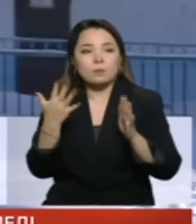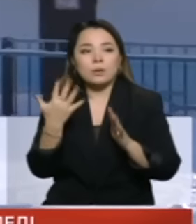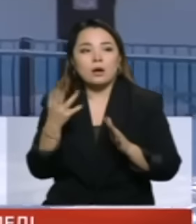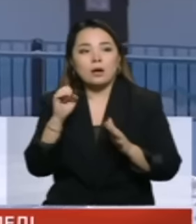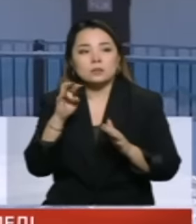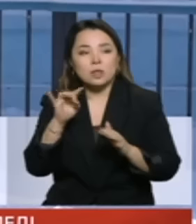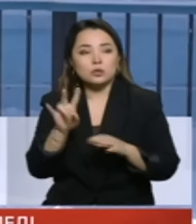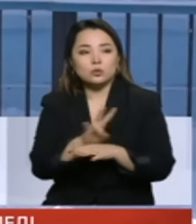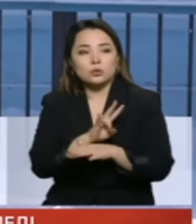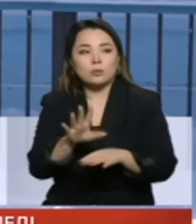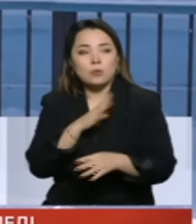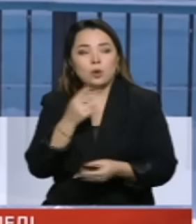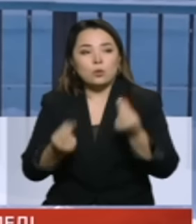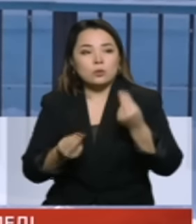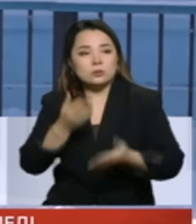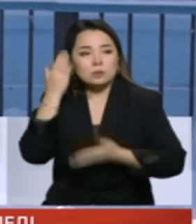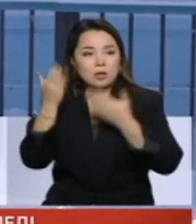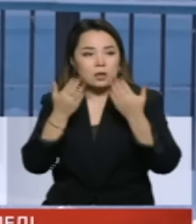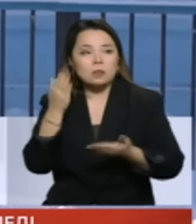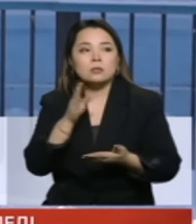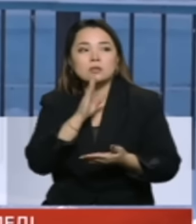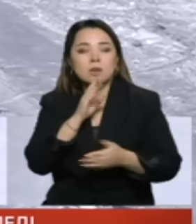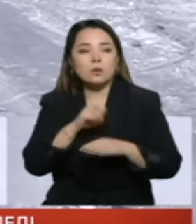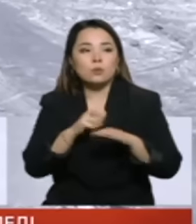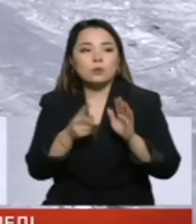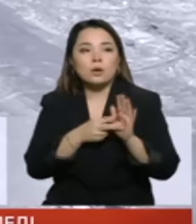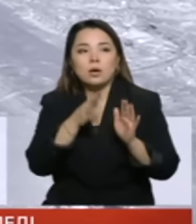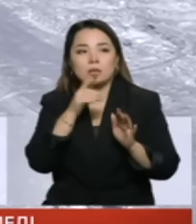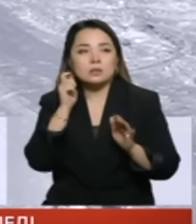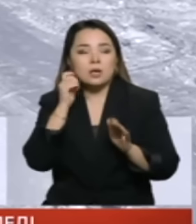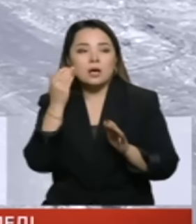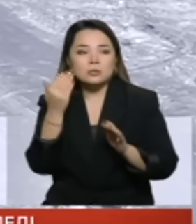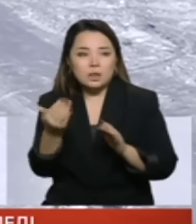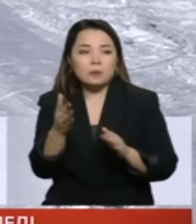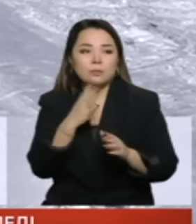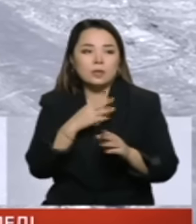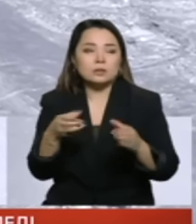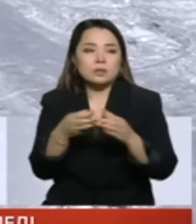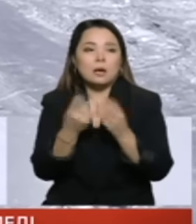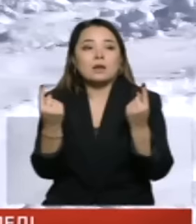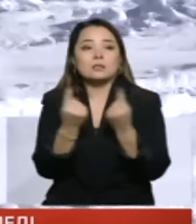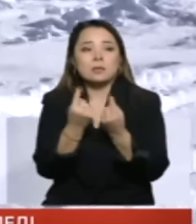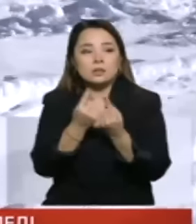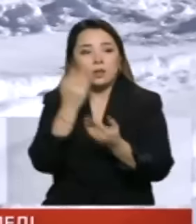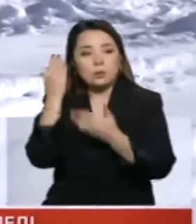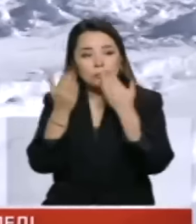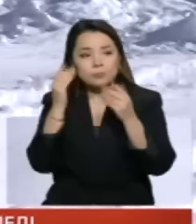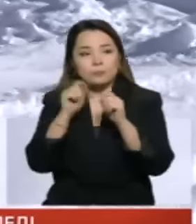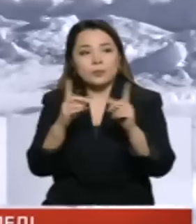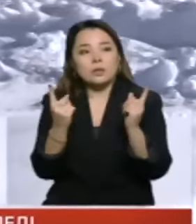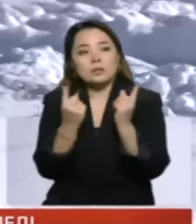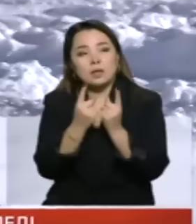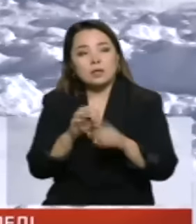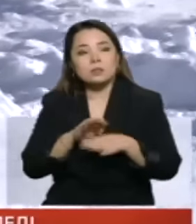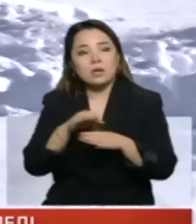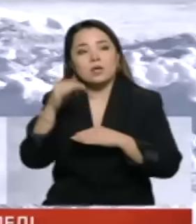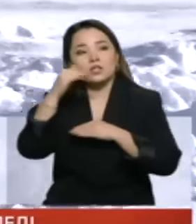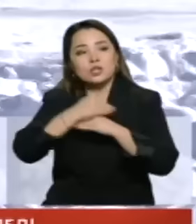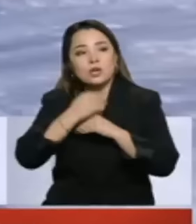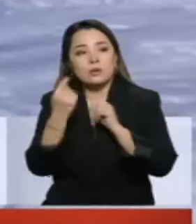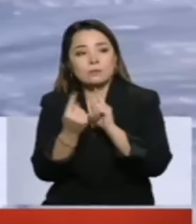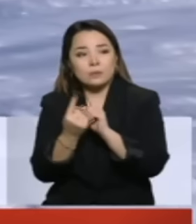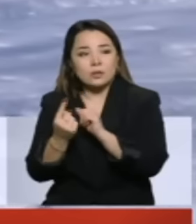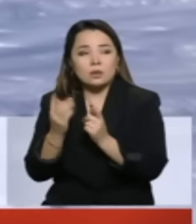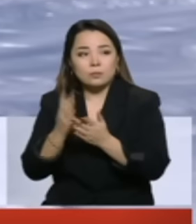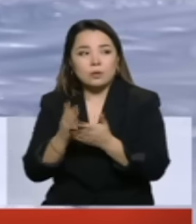қаңтар түні болған. Ойнап жүріп отбасқан бойжеткен Петколледжде оқитын. Сол күні сыныптастарымен бірге мектеп түлектерімен кездесу кешіне қатысқан.